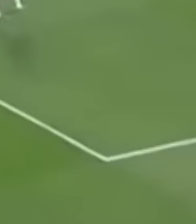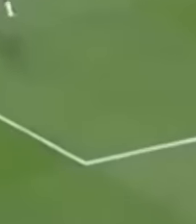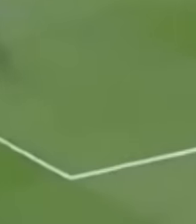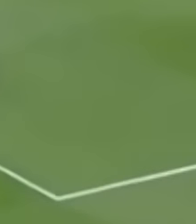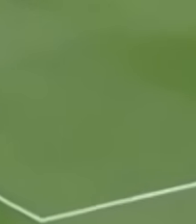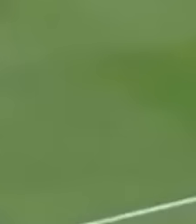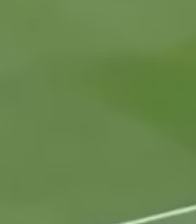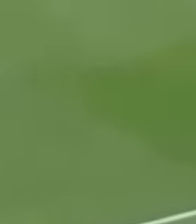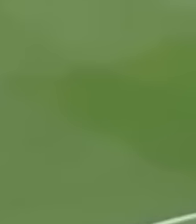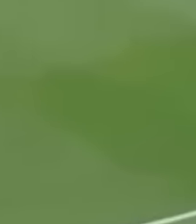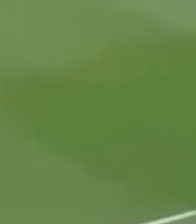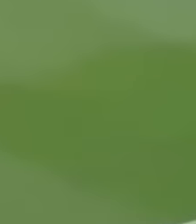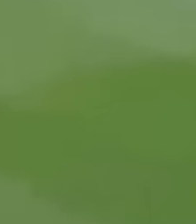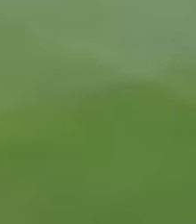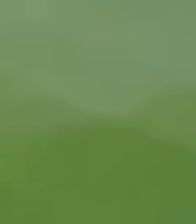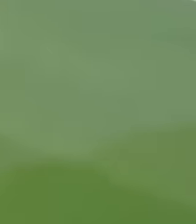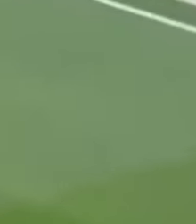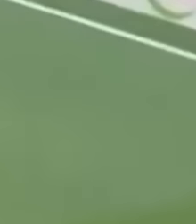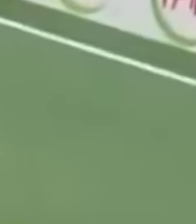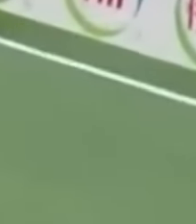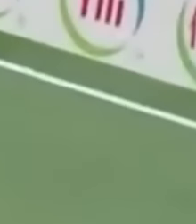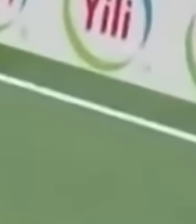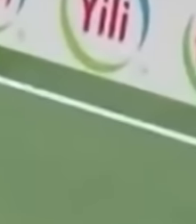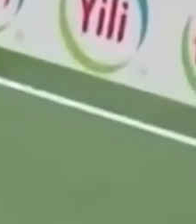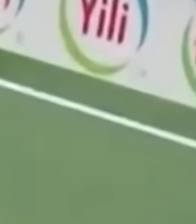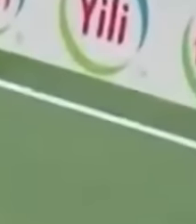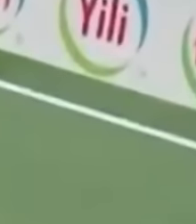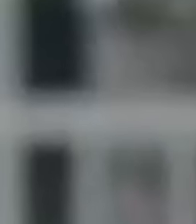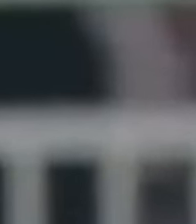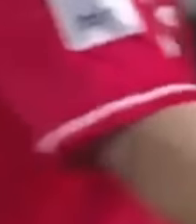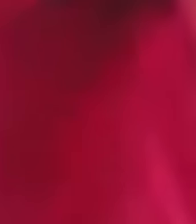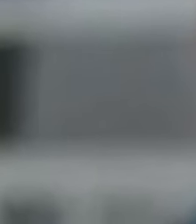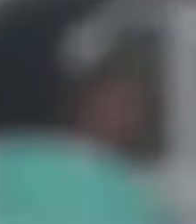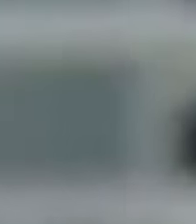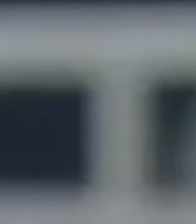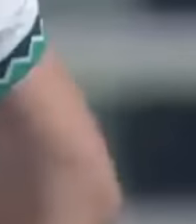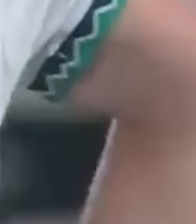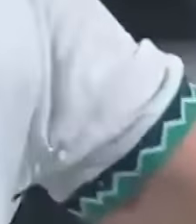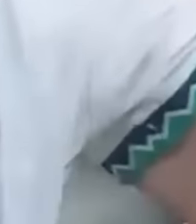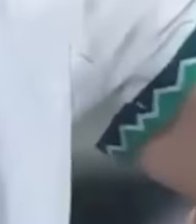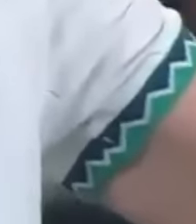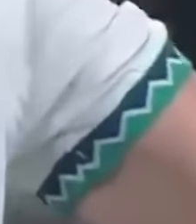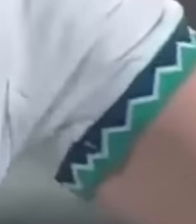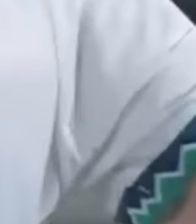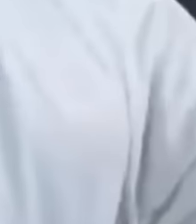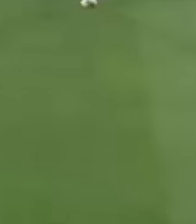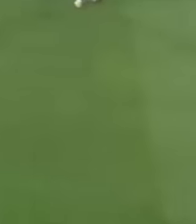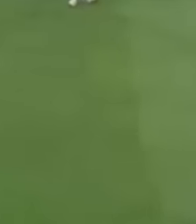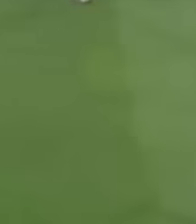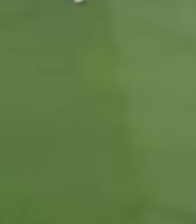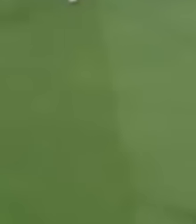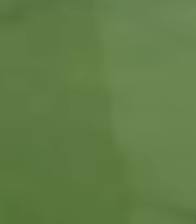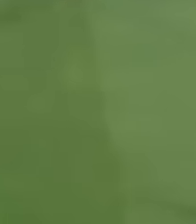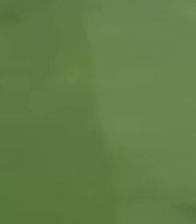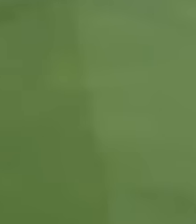ditarik jatuh pemain Vietnam membuahkan hadiah penalti bagi timnas. Asnawi Mangkualam berhasil mengeksekusi tendangan membawa tim